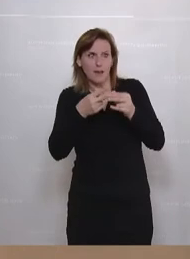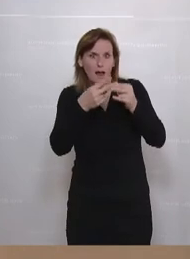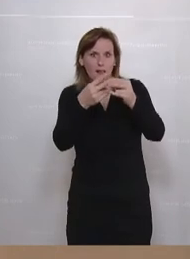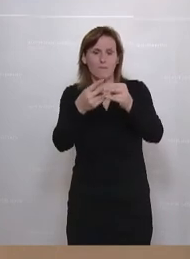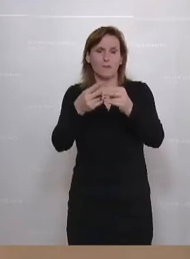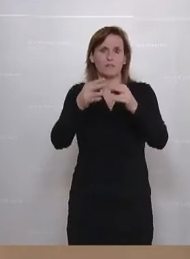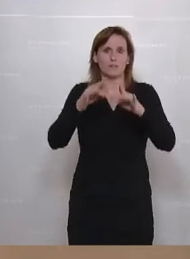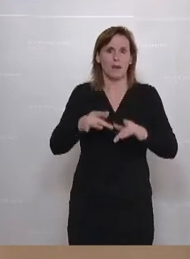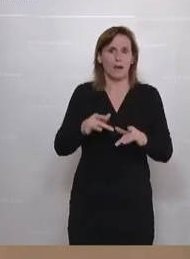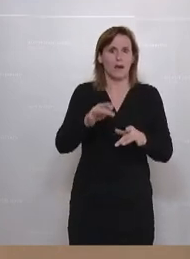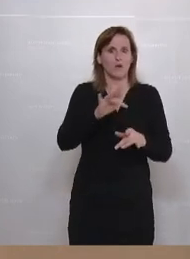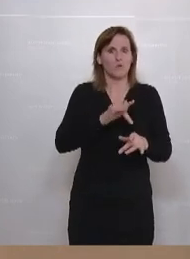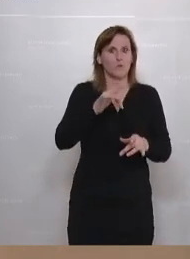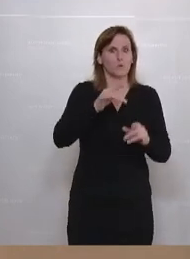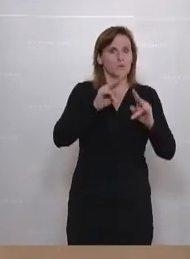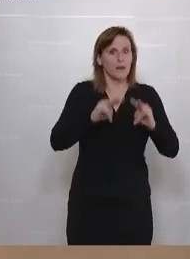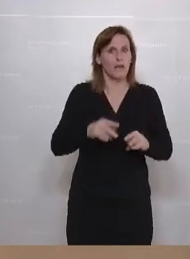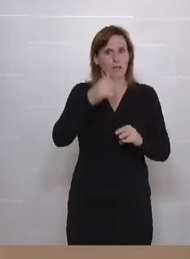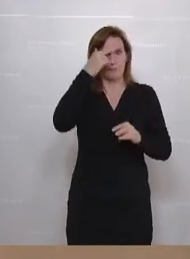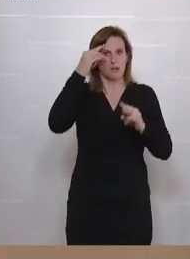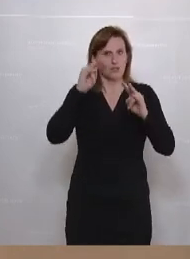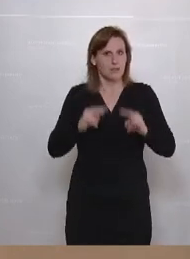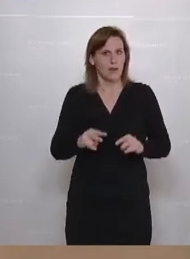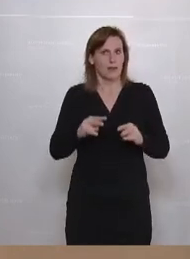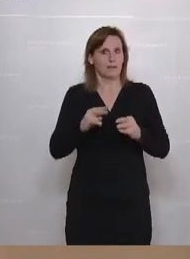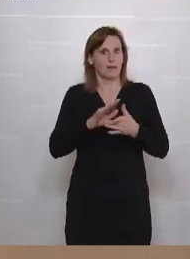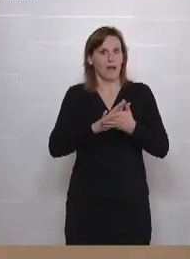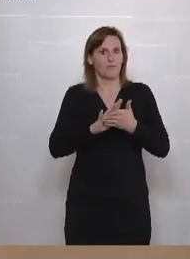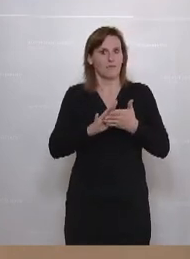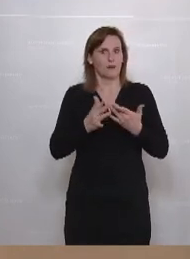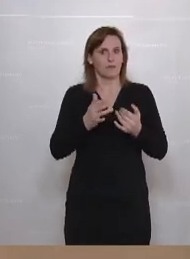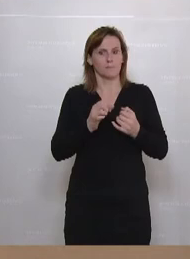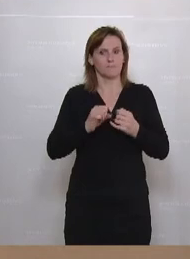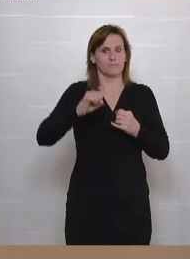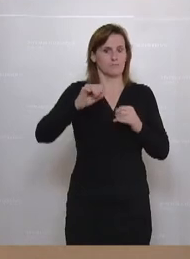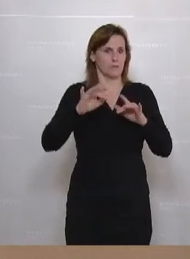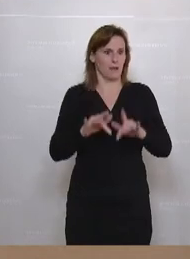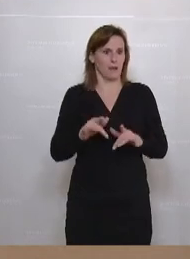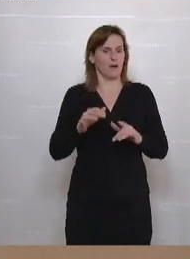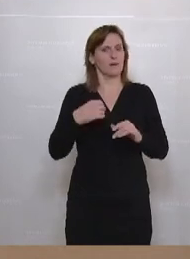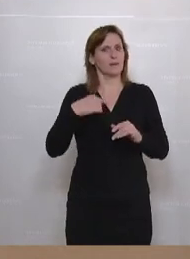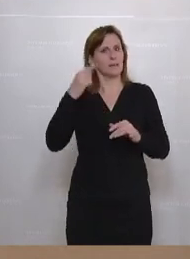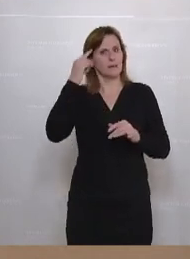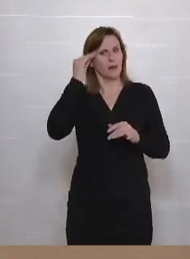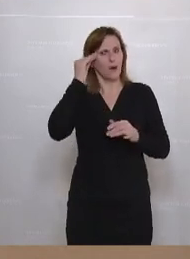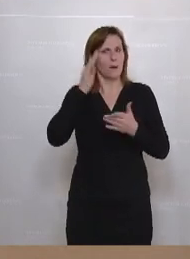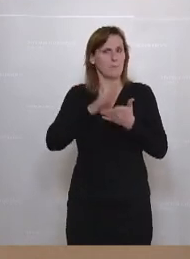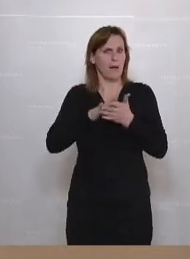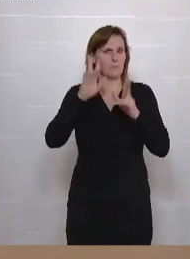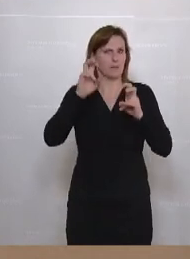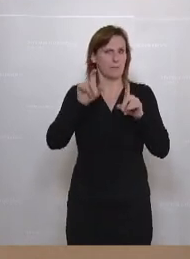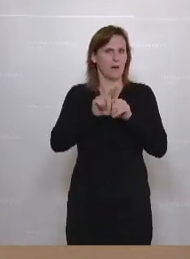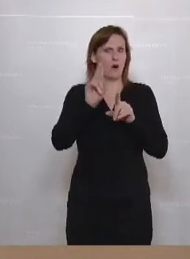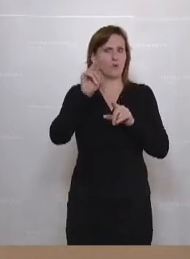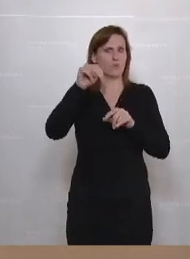um Grund- und Menschenrechte in Wirklichkeit auszuhöhlen, zu unterminieren oder sogar einzuschränken. Ich glaube, das ist ein Zukunftsthema. Wir werden das auch im